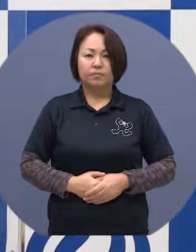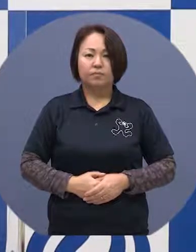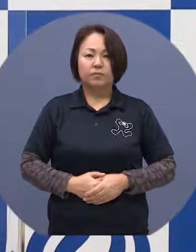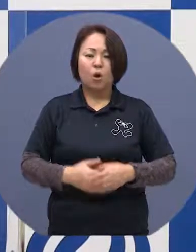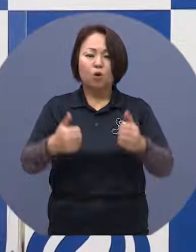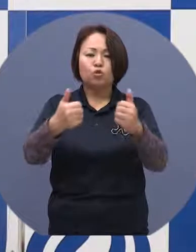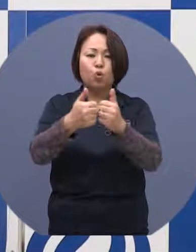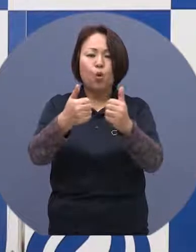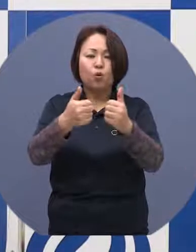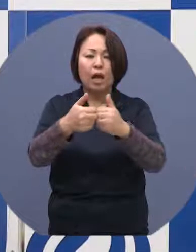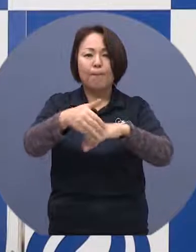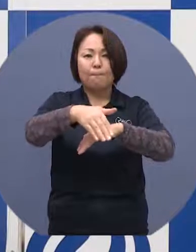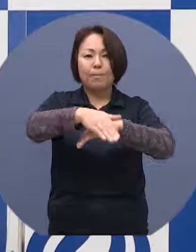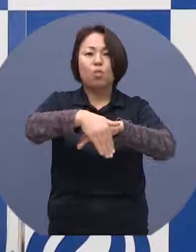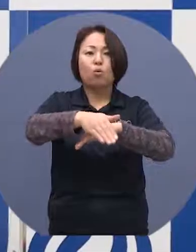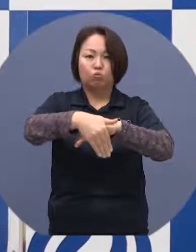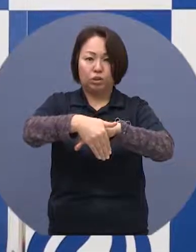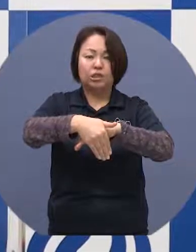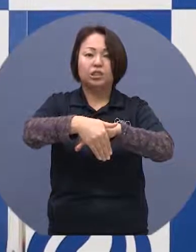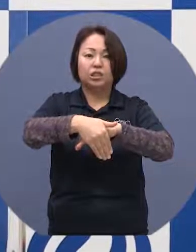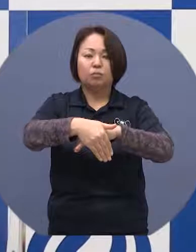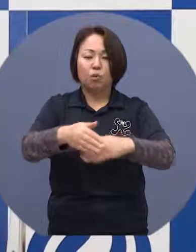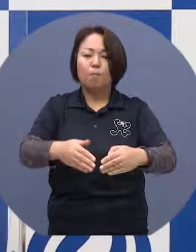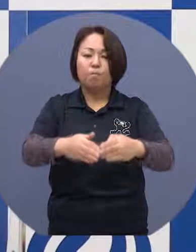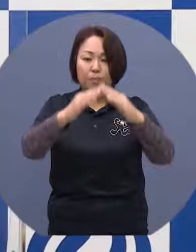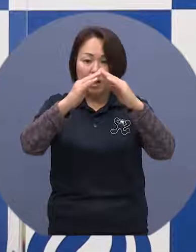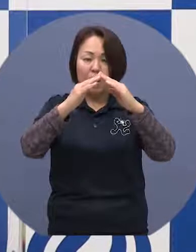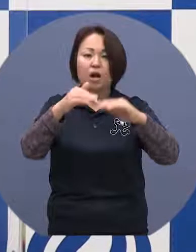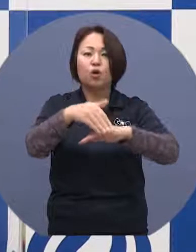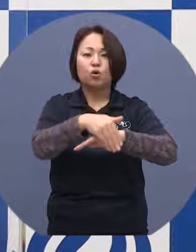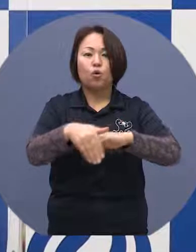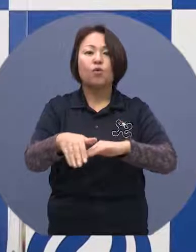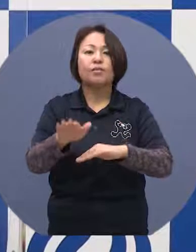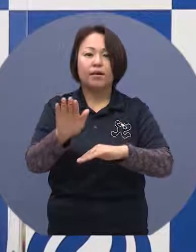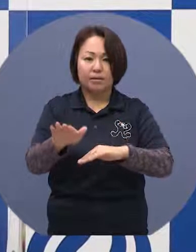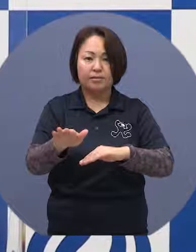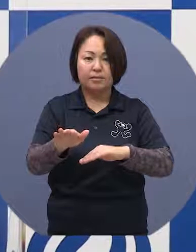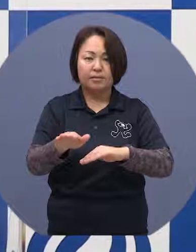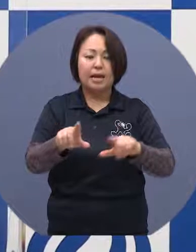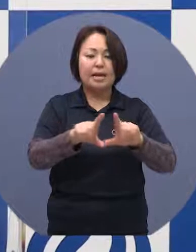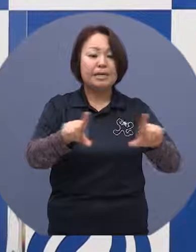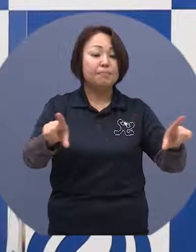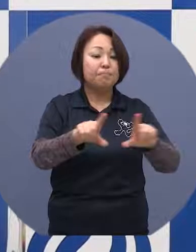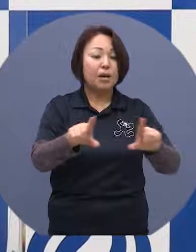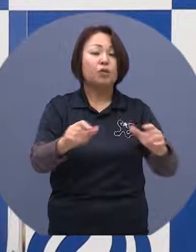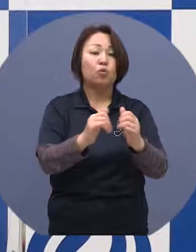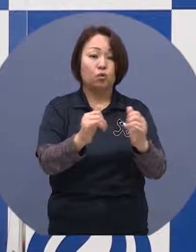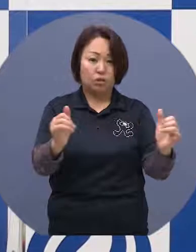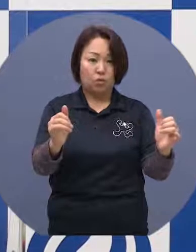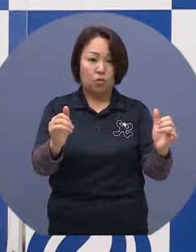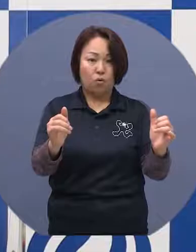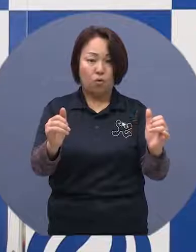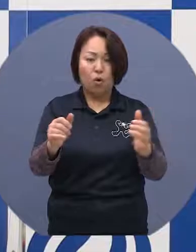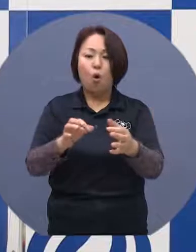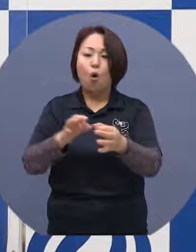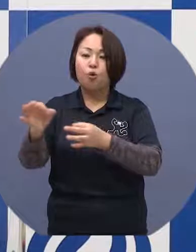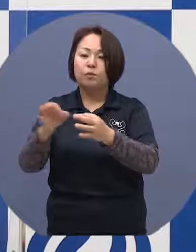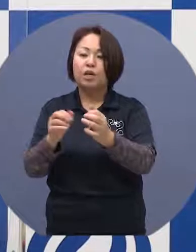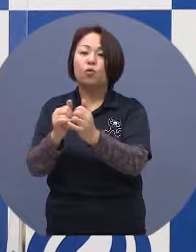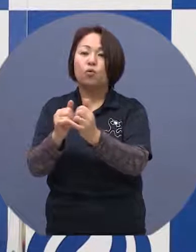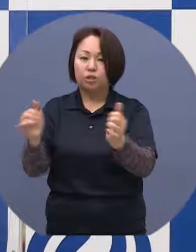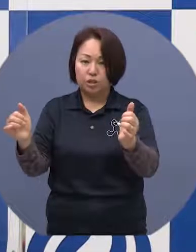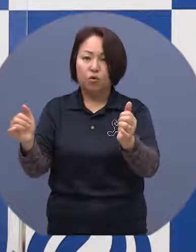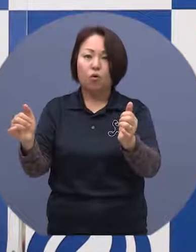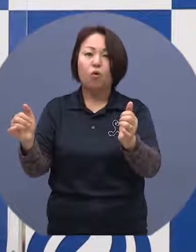相談窓口もを設置をすることにしております一般の方加盟店の方あのぺーぺーの相談窓口